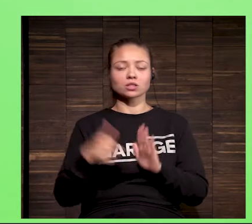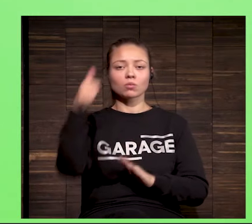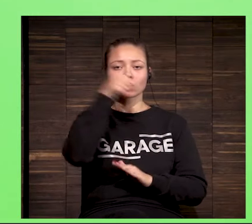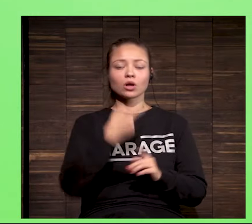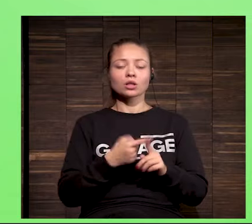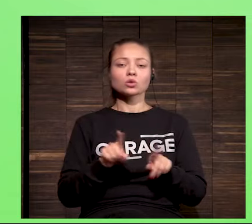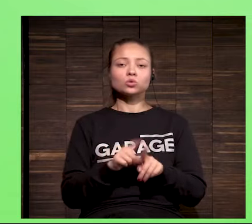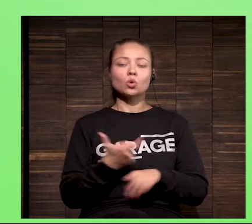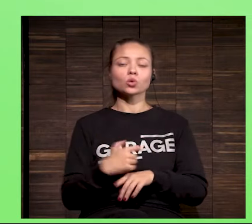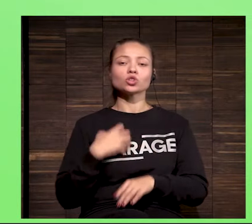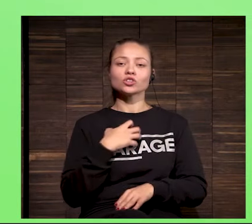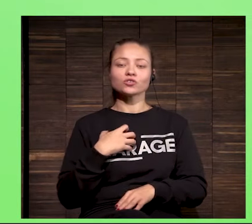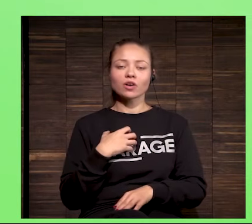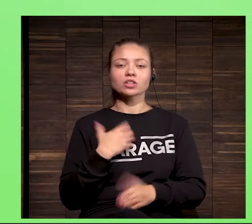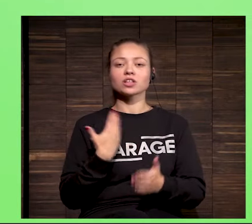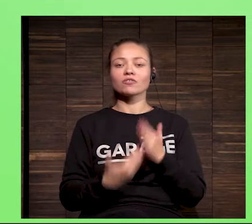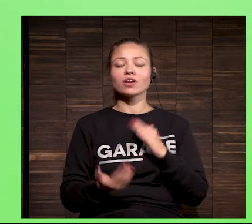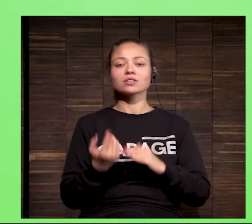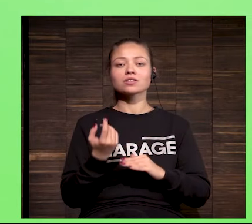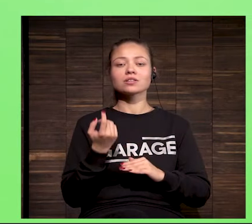тоже очень важный сон